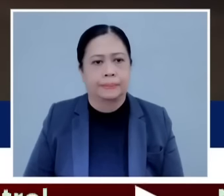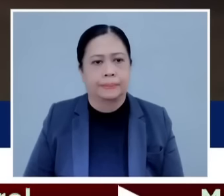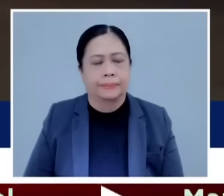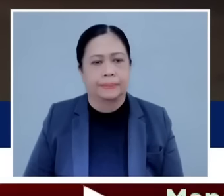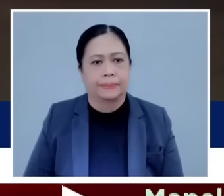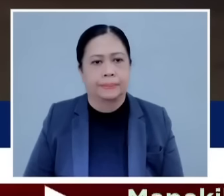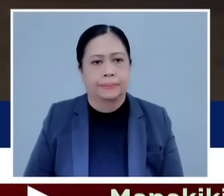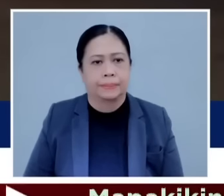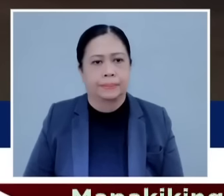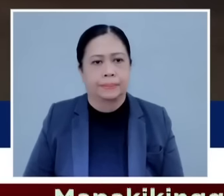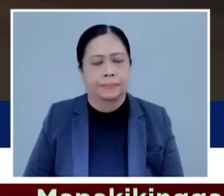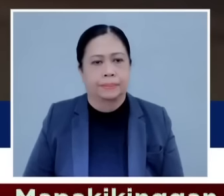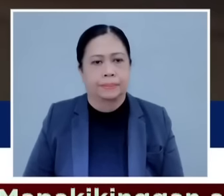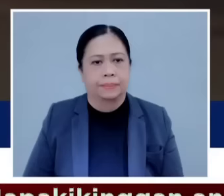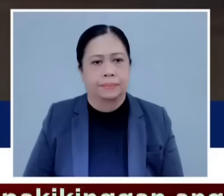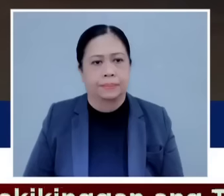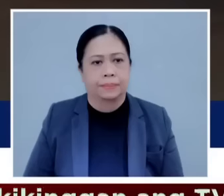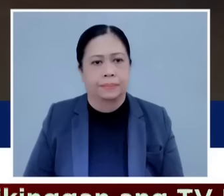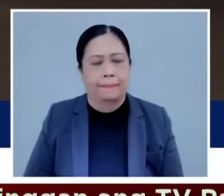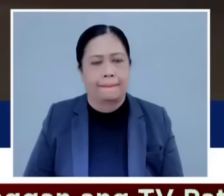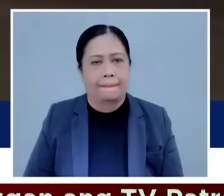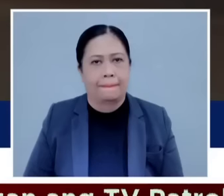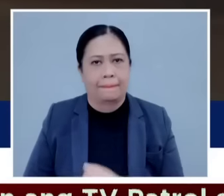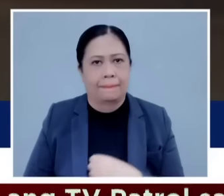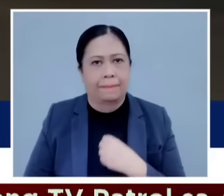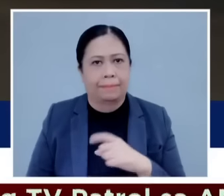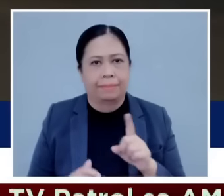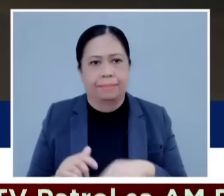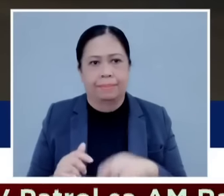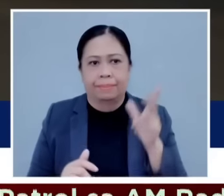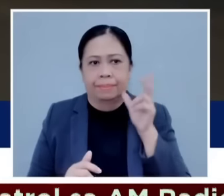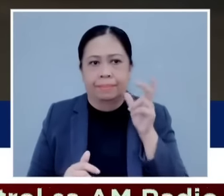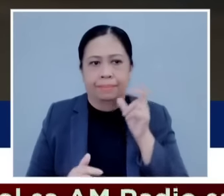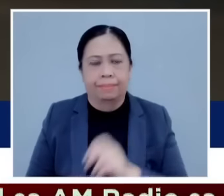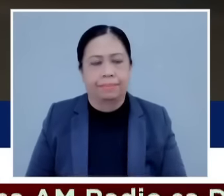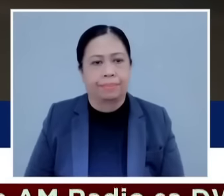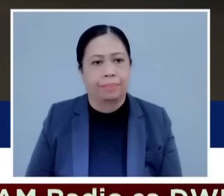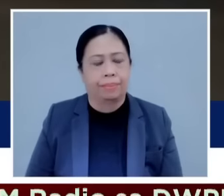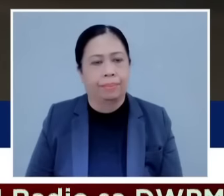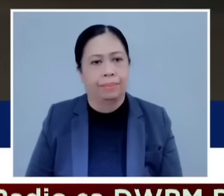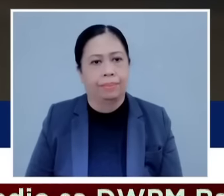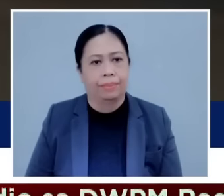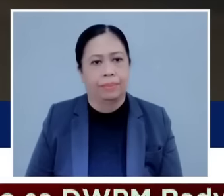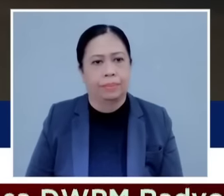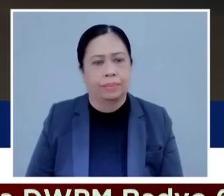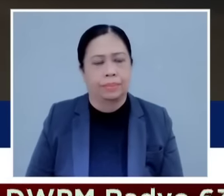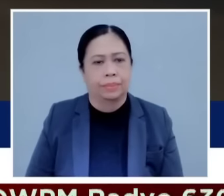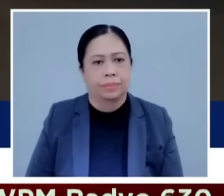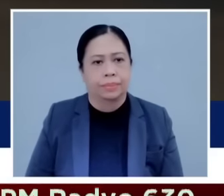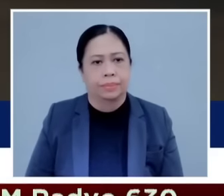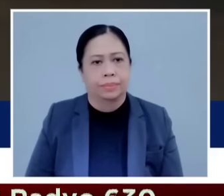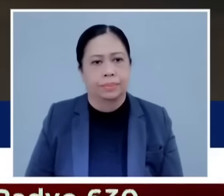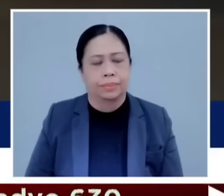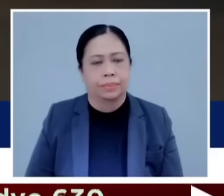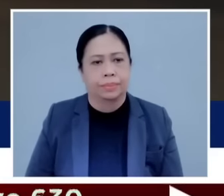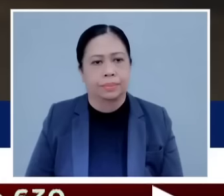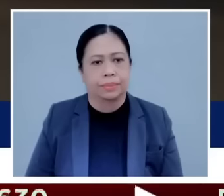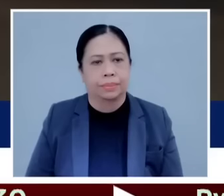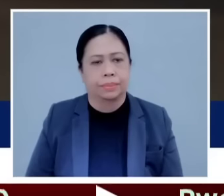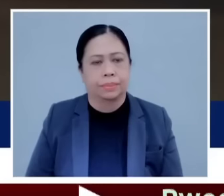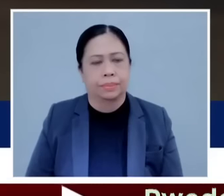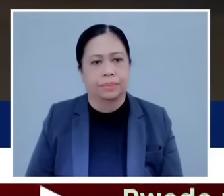kahapon ay pinagsabihan na lamang muna, pero tuluyang pagmumultahin sa mga susunod na paglabag. Tinuluyan namang pagmultahin ng 29 na